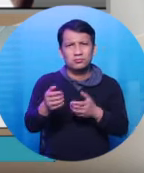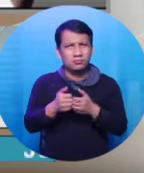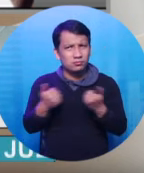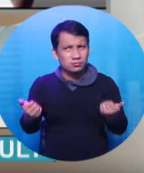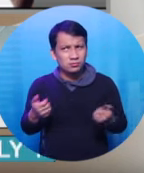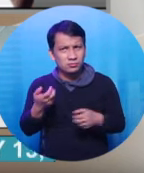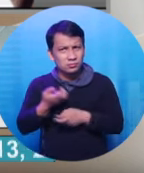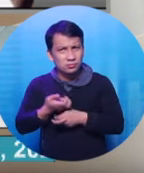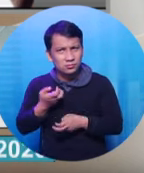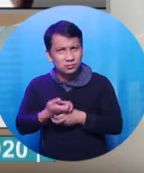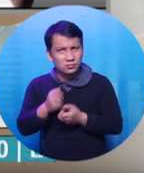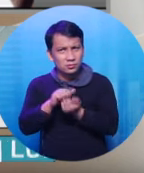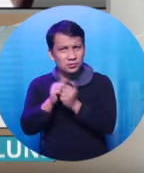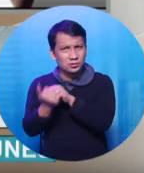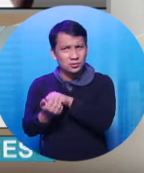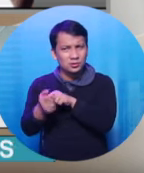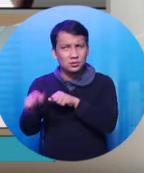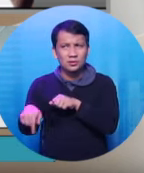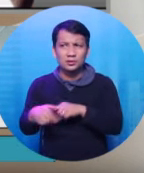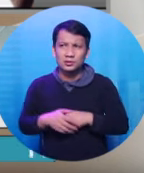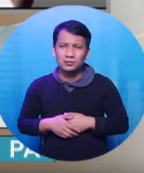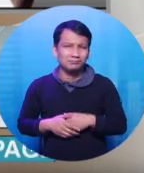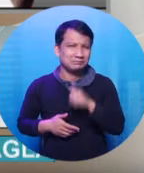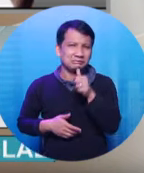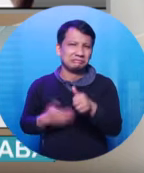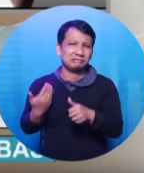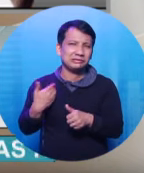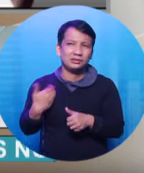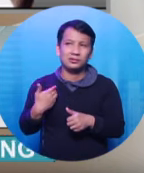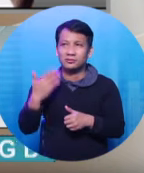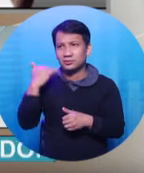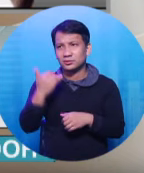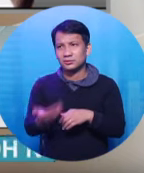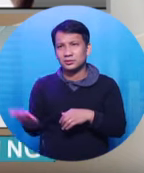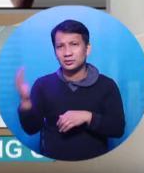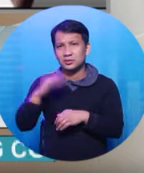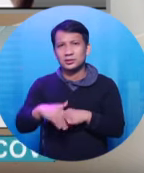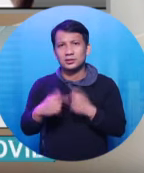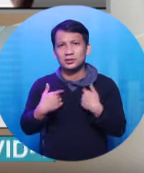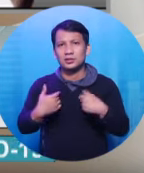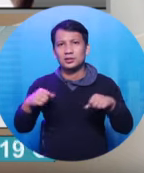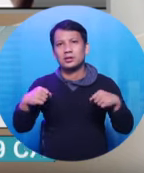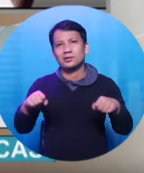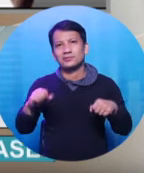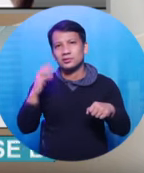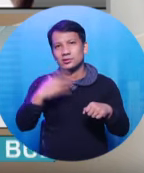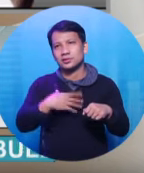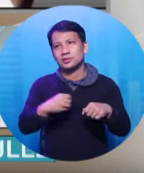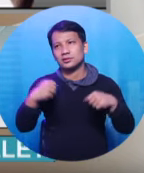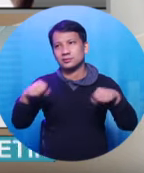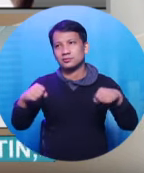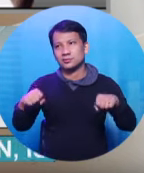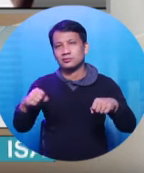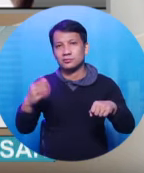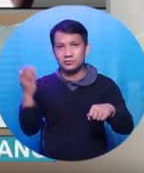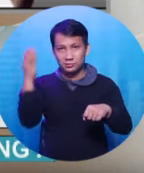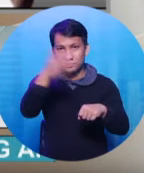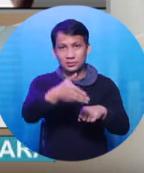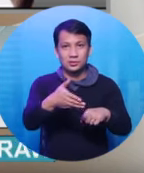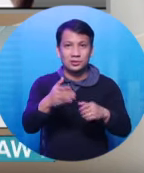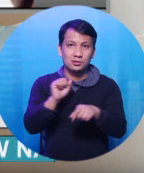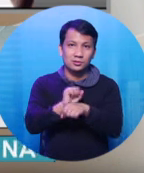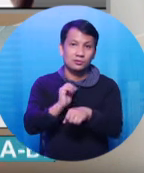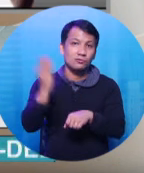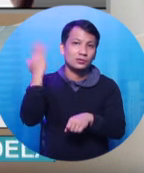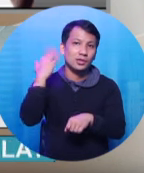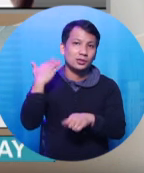mo ba kayo nahirapan sa adjustment? Hindi naman, sir. Kasi ever since naman po, nagra-ride na po talaga ako. Pag pumapasok rin po ako ng sa work ko,